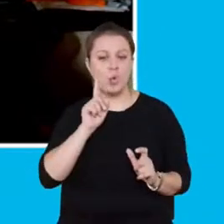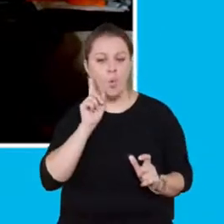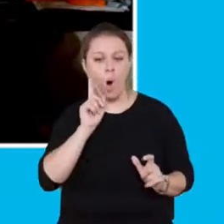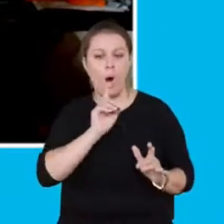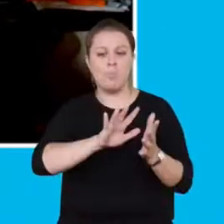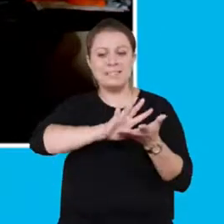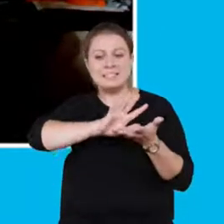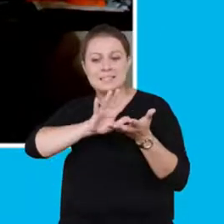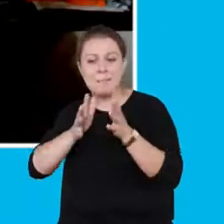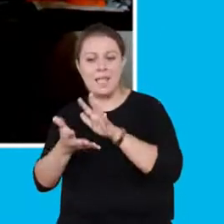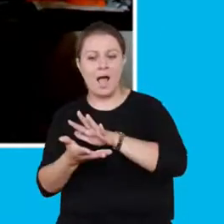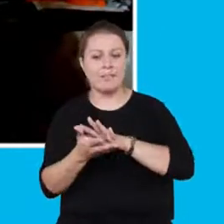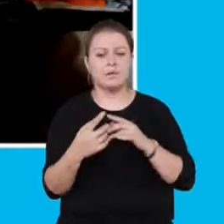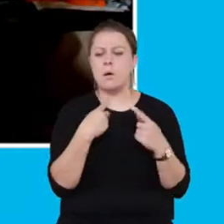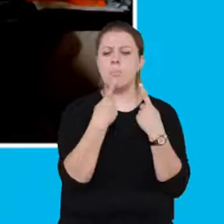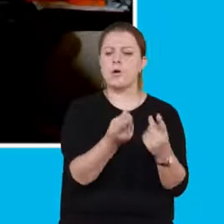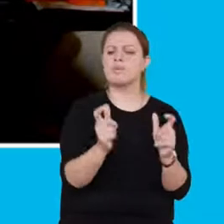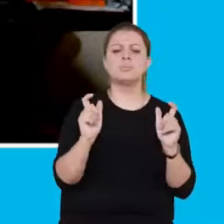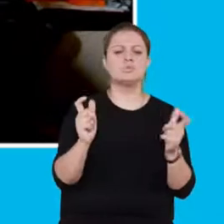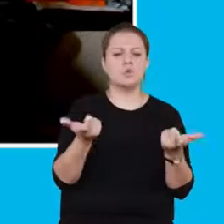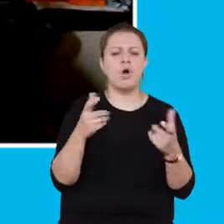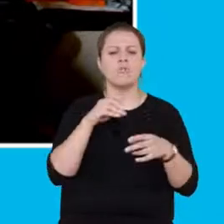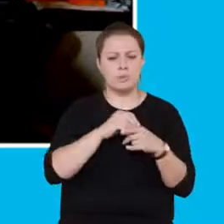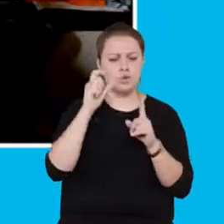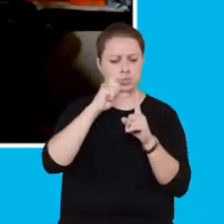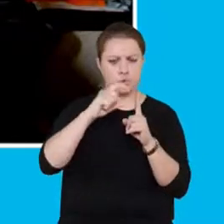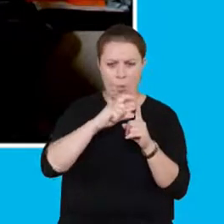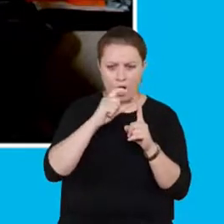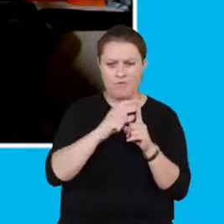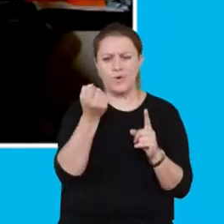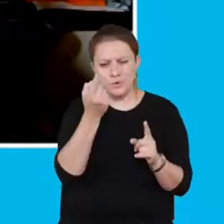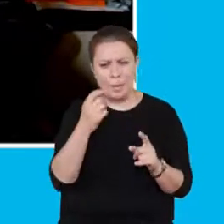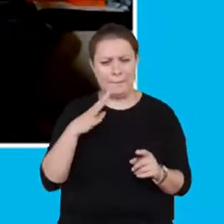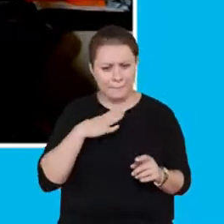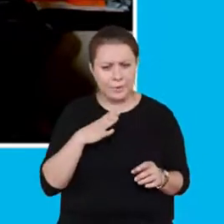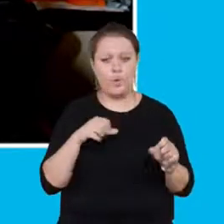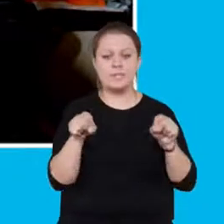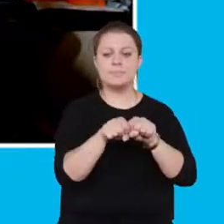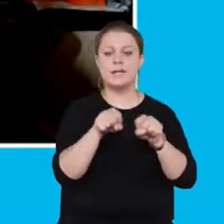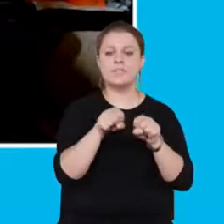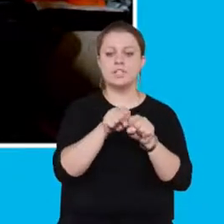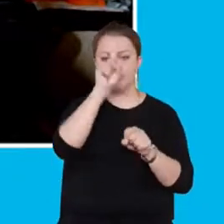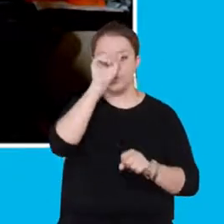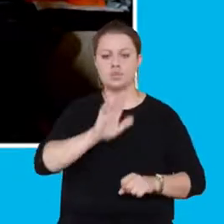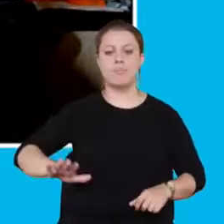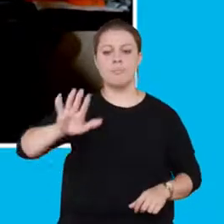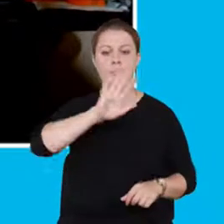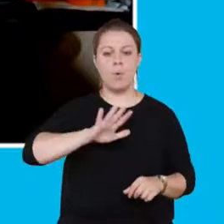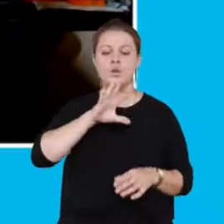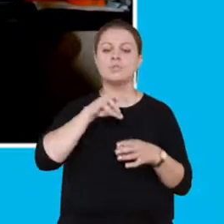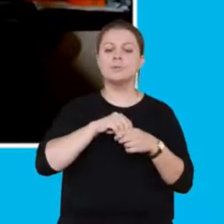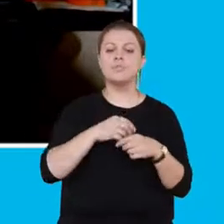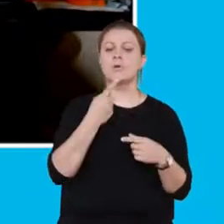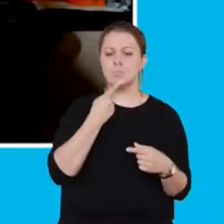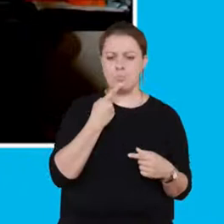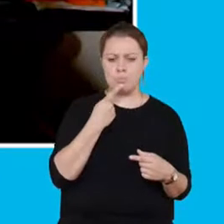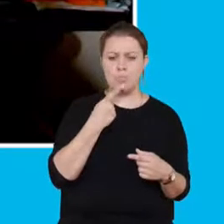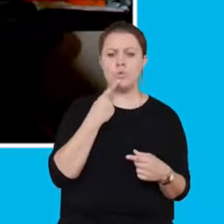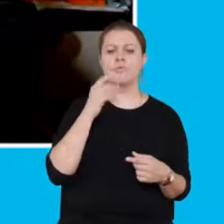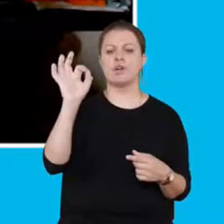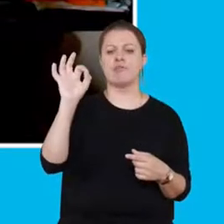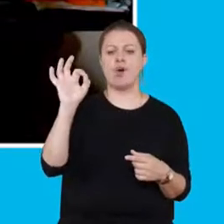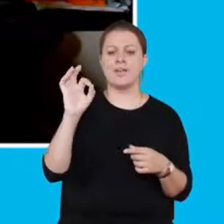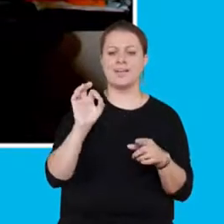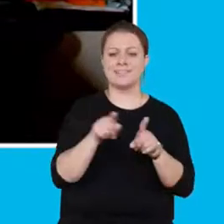muszę powiedzieć, że oczywiście tego pojęcia używano, sprawiedliwość społeczna. Używano go w takim tonie, w jakim to